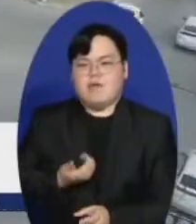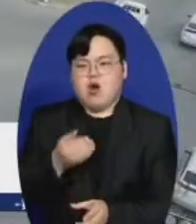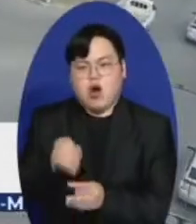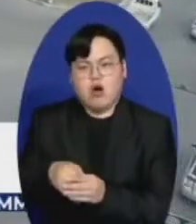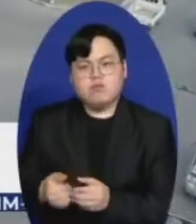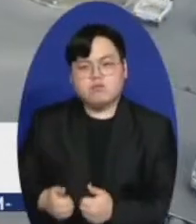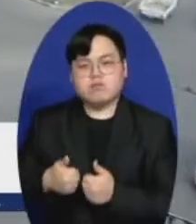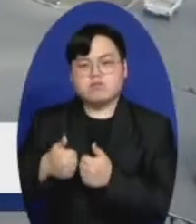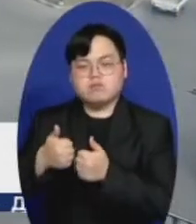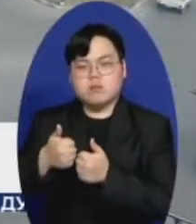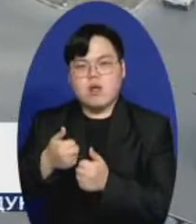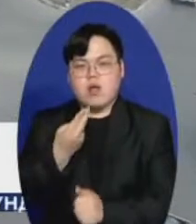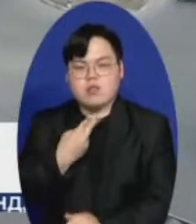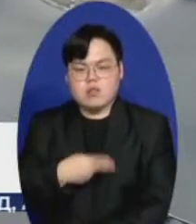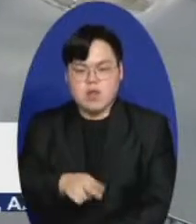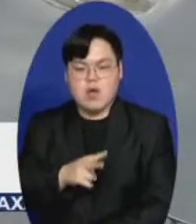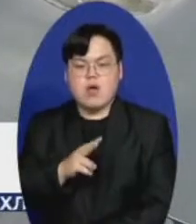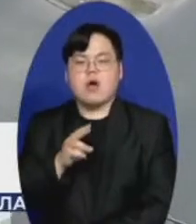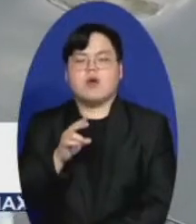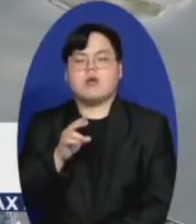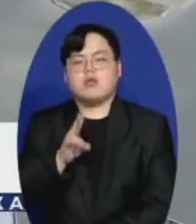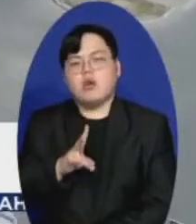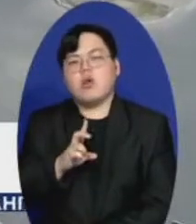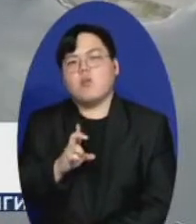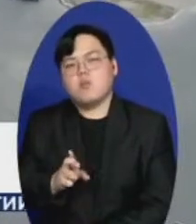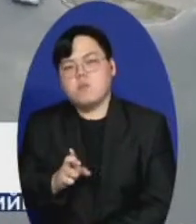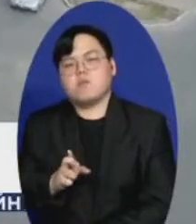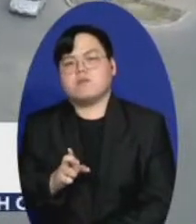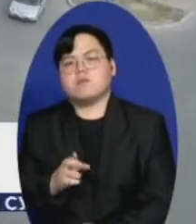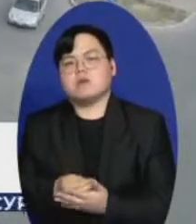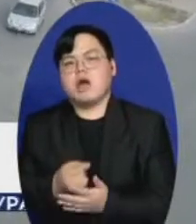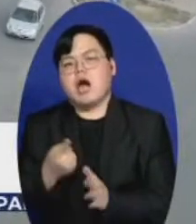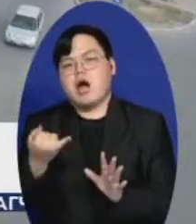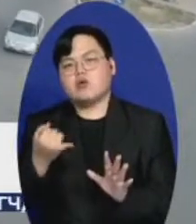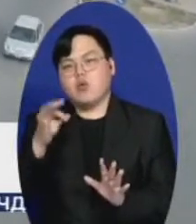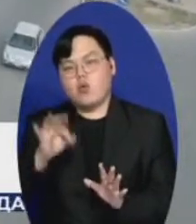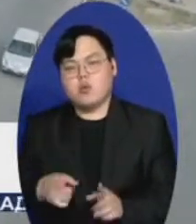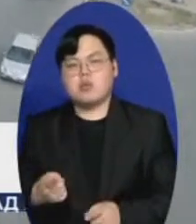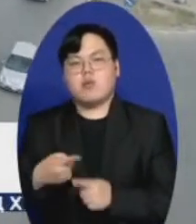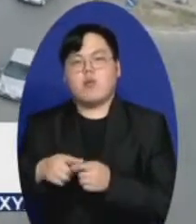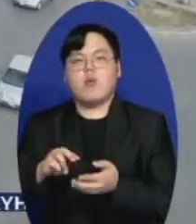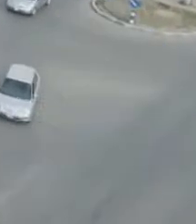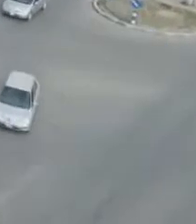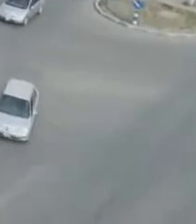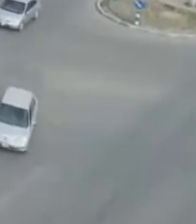нэмэгдэж чадвал дотоодын нийт бүтээгдэхүүн ойролцоогоор 16% өсөх боломжтой гэх тооцоо байна.